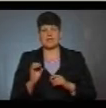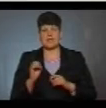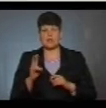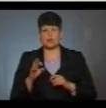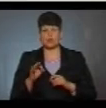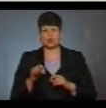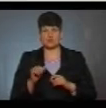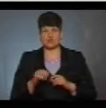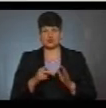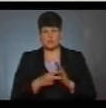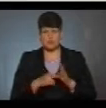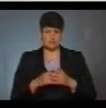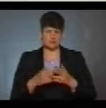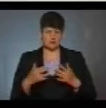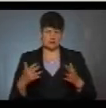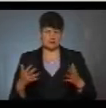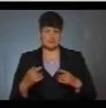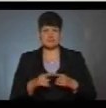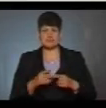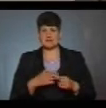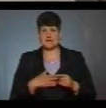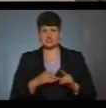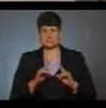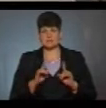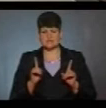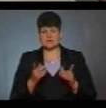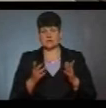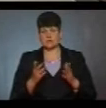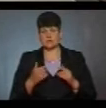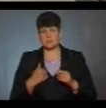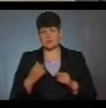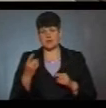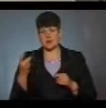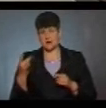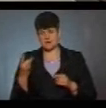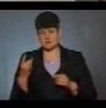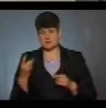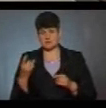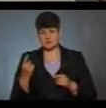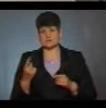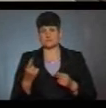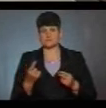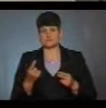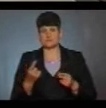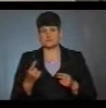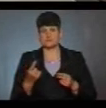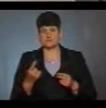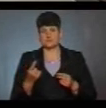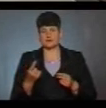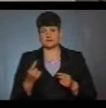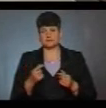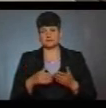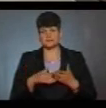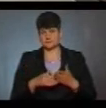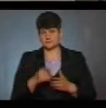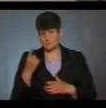економічного плану і так далі. Тобто, це наша специфіка. Якщо б ми раз, скажімо, підіграли якісь із сторін,